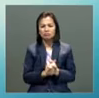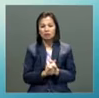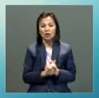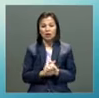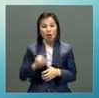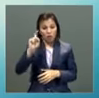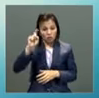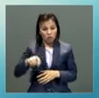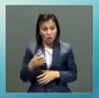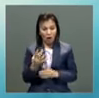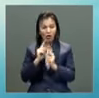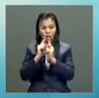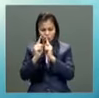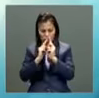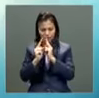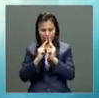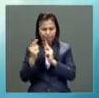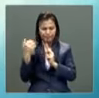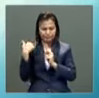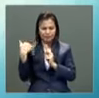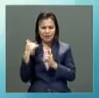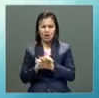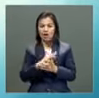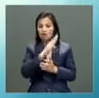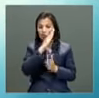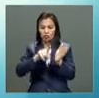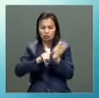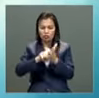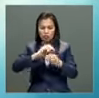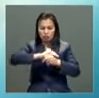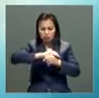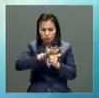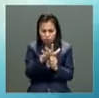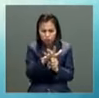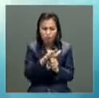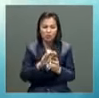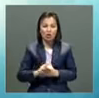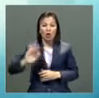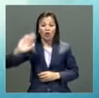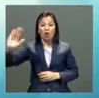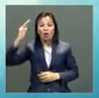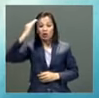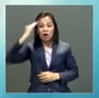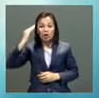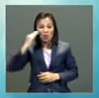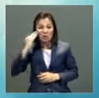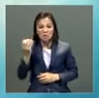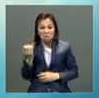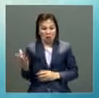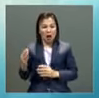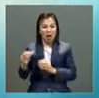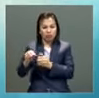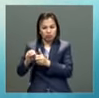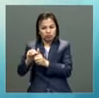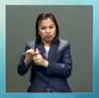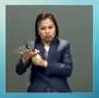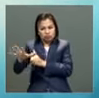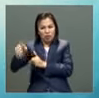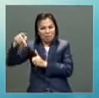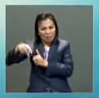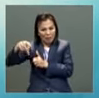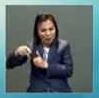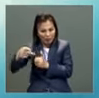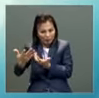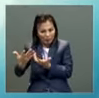ต้องมีการพูดคุยกันครับถ้าการระบาดมันเยอะขึ้นมาของเขานี่เคยเยอะขึ้นมาจ จนกระทั่งแตะไปเป็นหลายพันคนจนกระทั่งไ